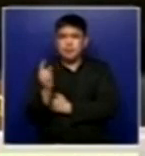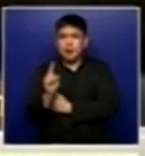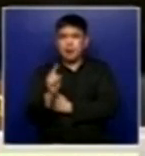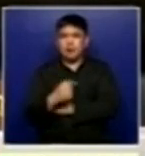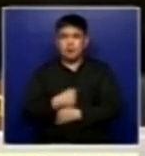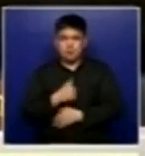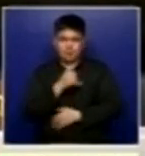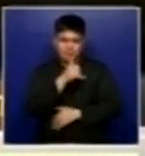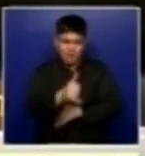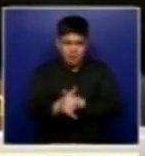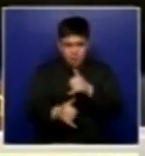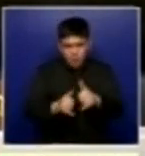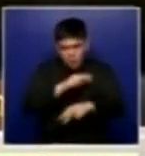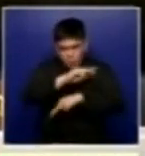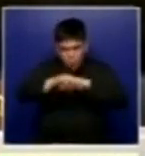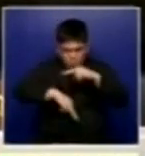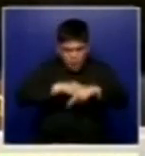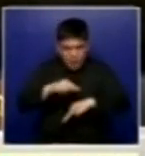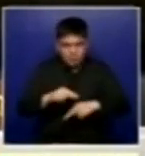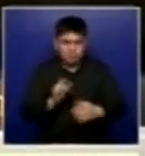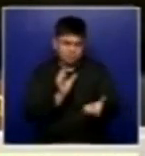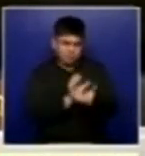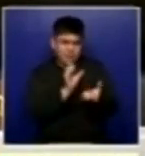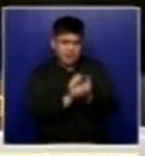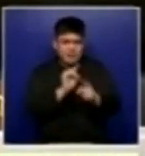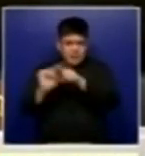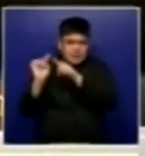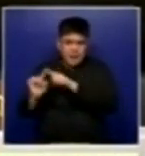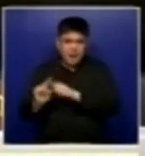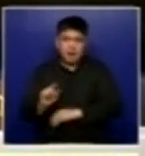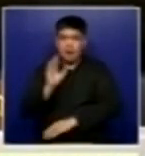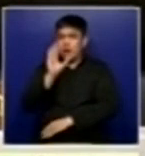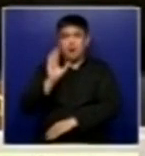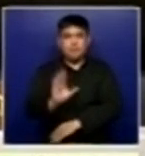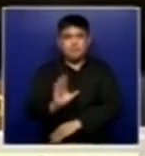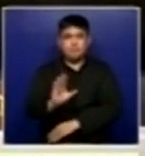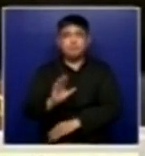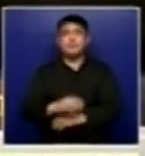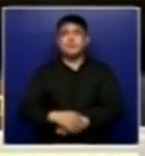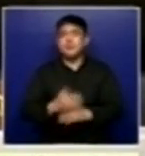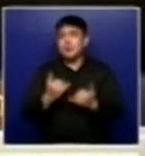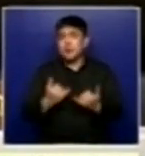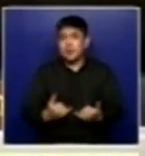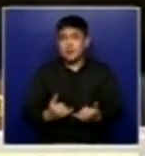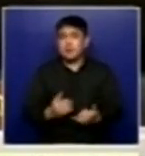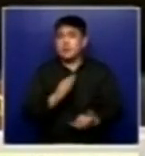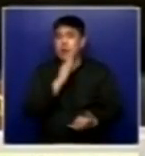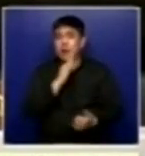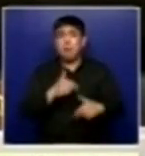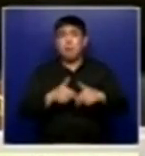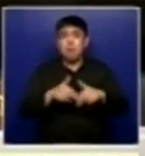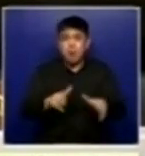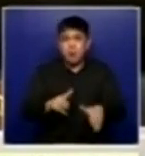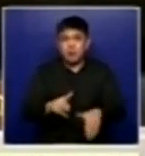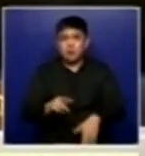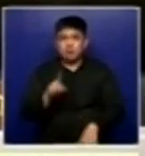วดขันกับดูแลมิให้มีการเล่นการพนันทุกประเภทนะครับและที่สำคัญที่ผมกราบเรียนไปแล้วว่าถ้ามีการปล่อยปละละเลยก็